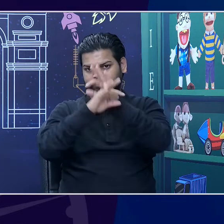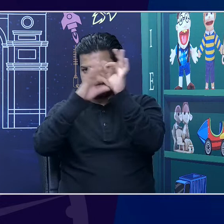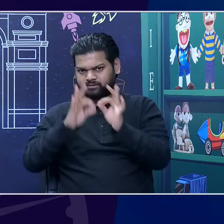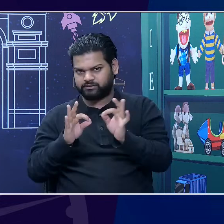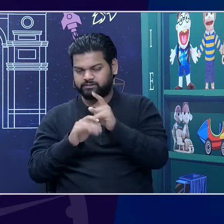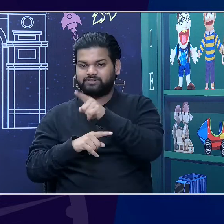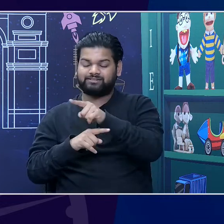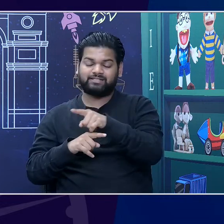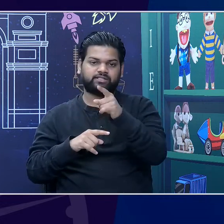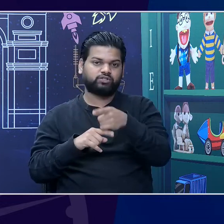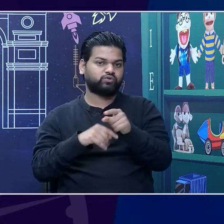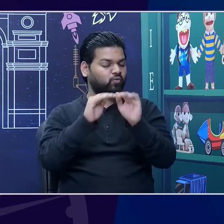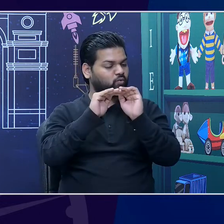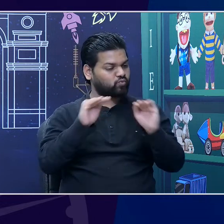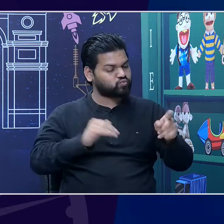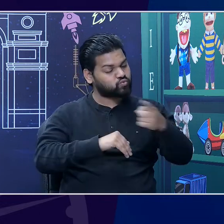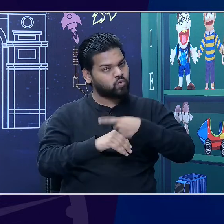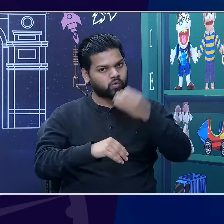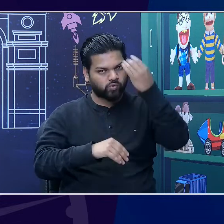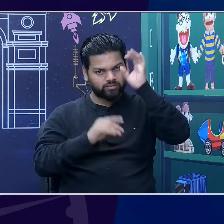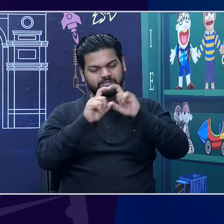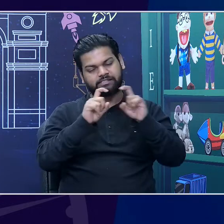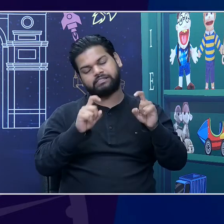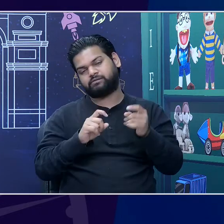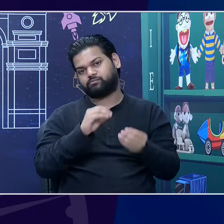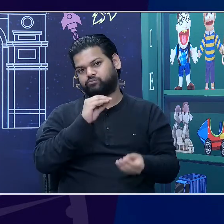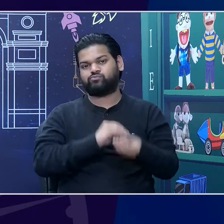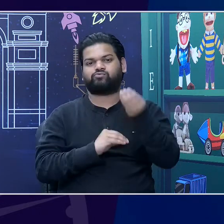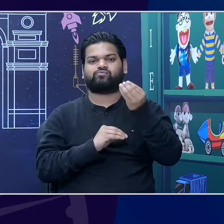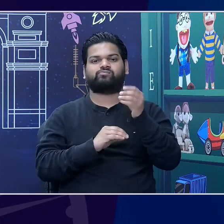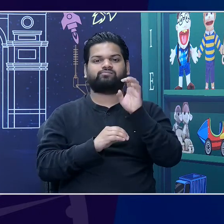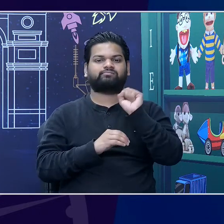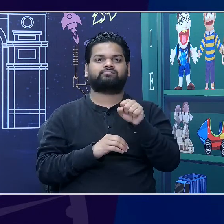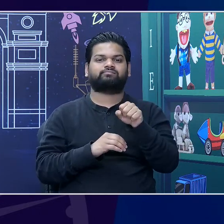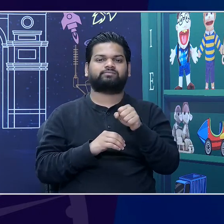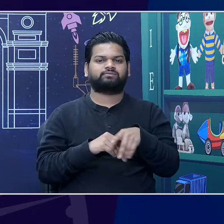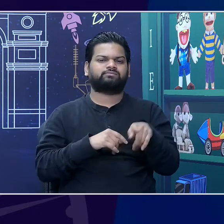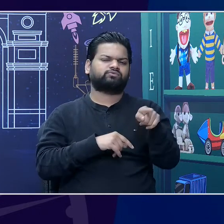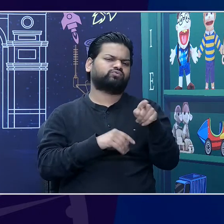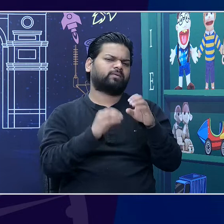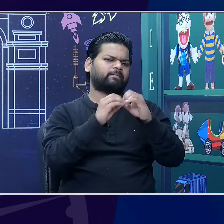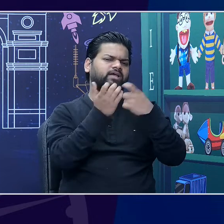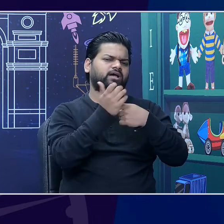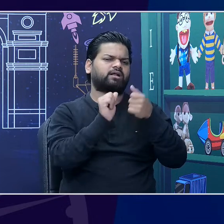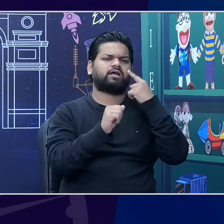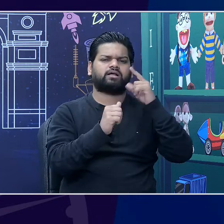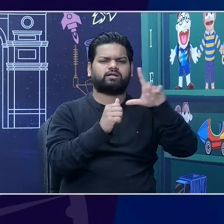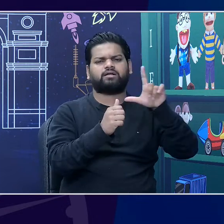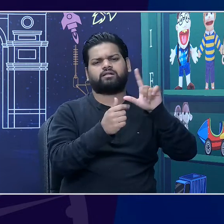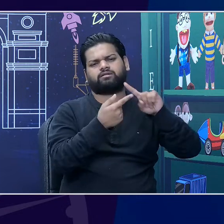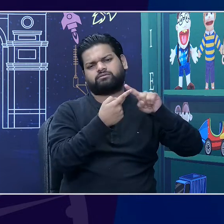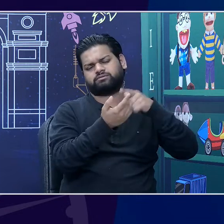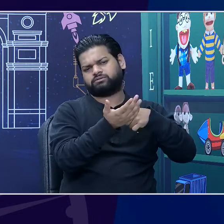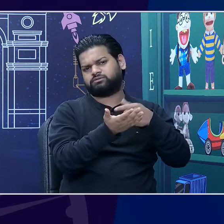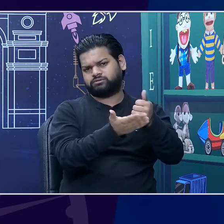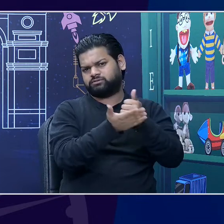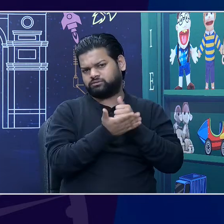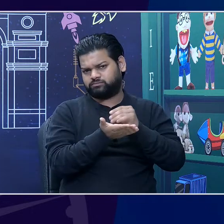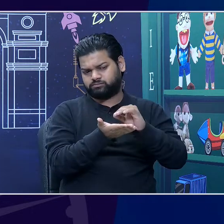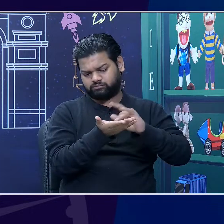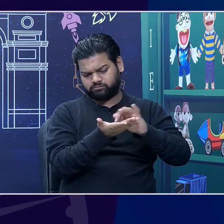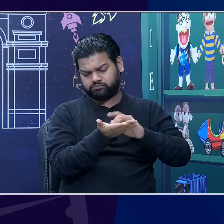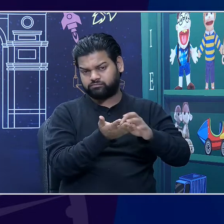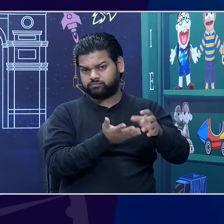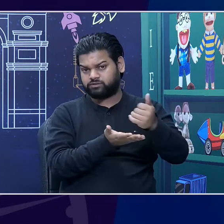तो उनको कॉन्सेप्ट क्लियर हो जाएगा बच्चों को, जैसे आपने सारी बताया कि ब्रेल में हम बता सकते हैं इनको, और टीचिंग लर्निंग एड्स